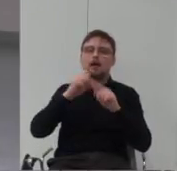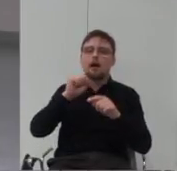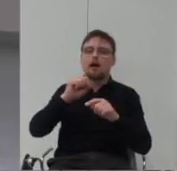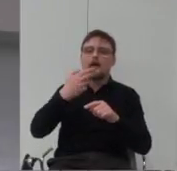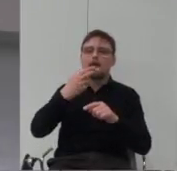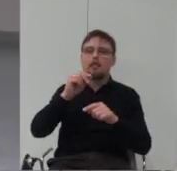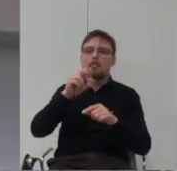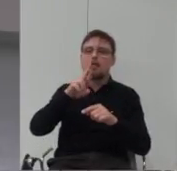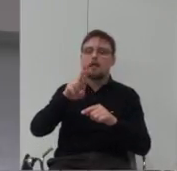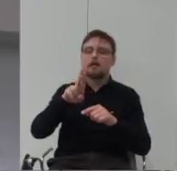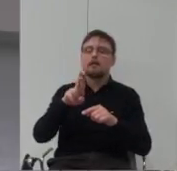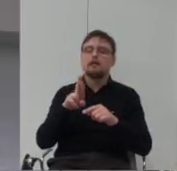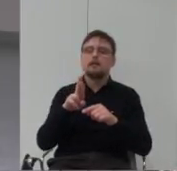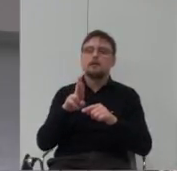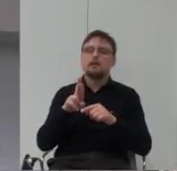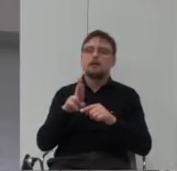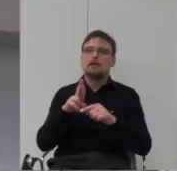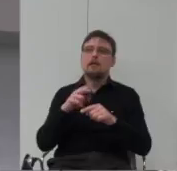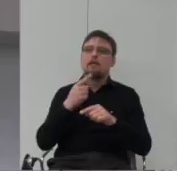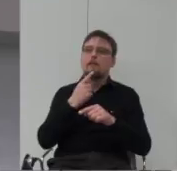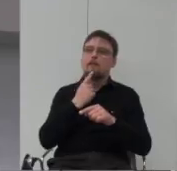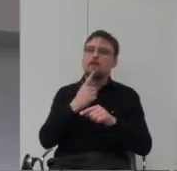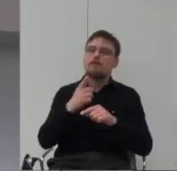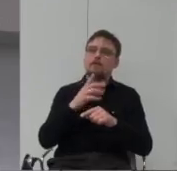No, a Christopher Alexander